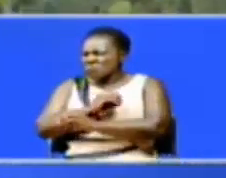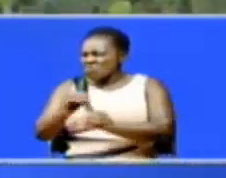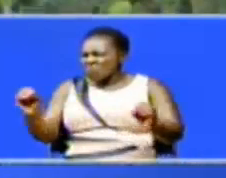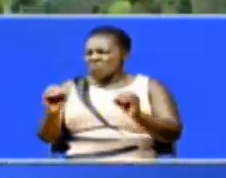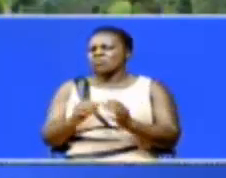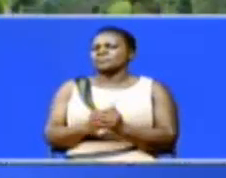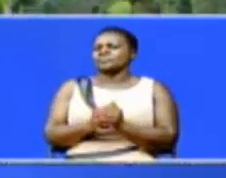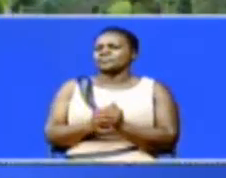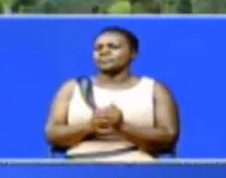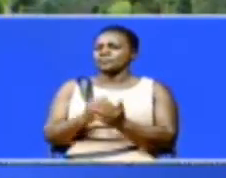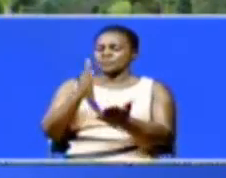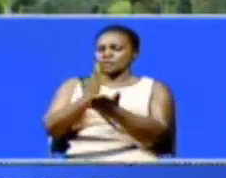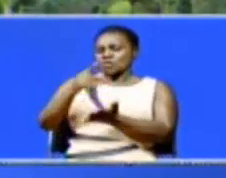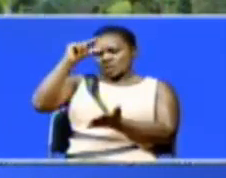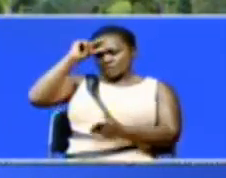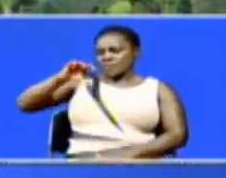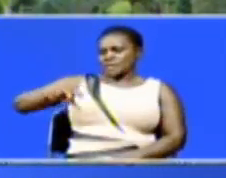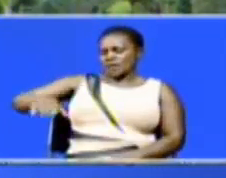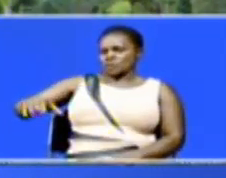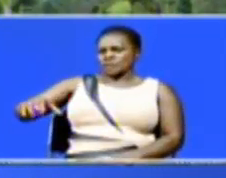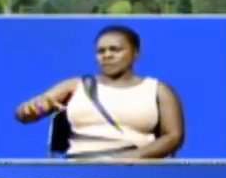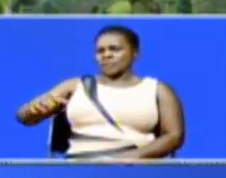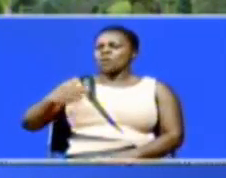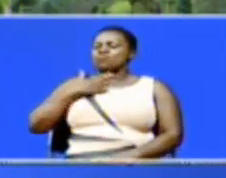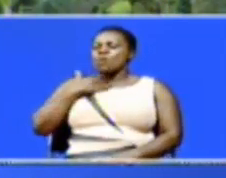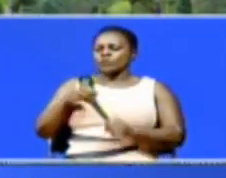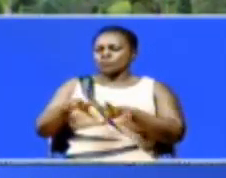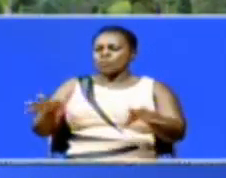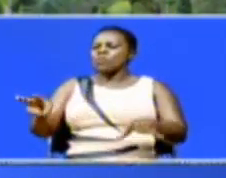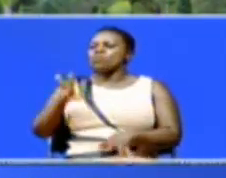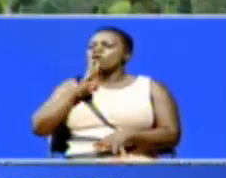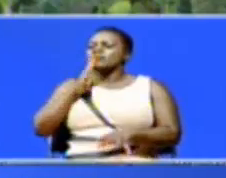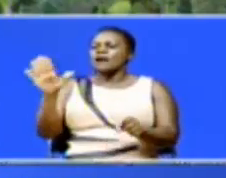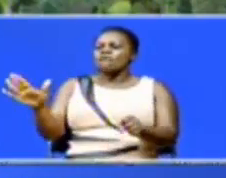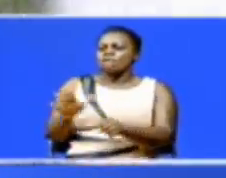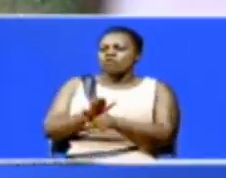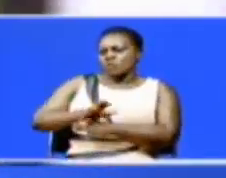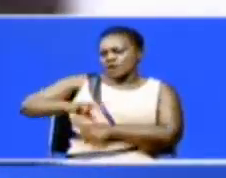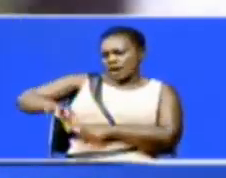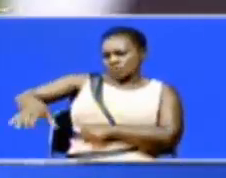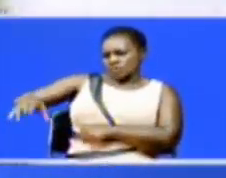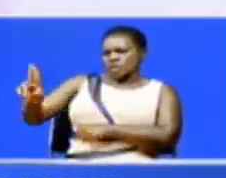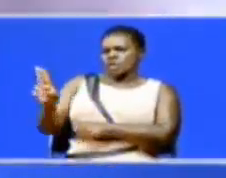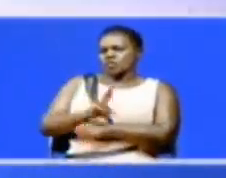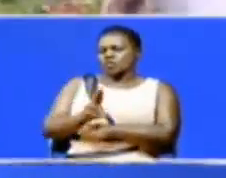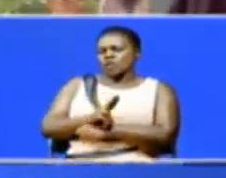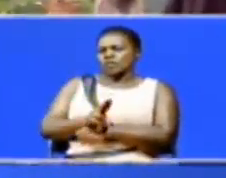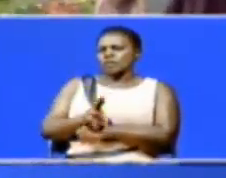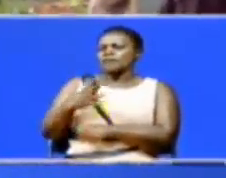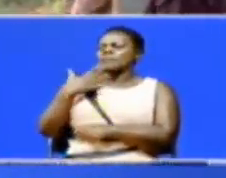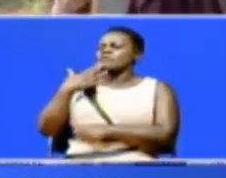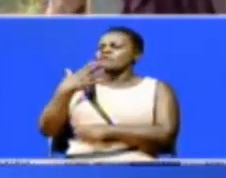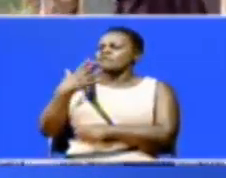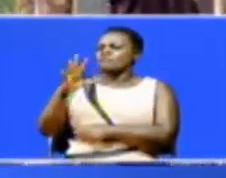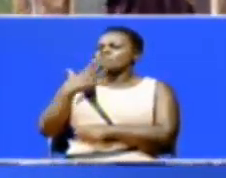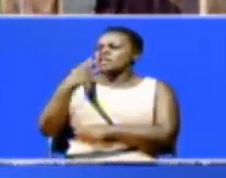food. Ingawa serikali ya kaunti imo mbioni kusambaza maji kaunti nzima ikitumia shilingi milioni 500 kila